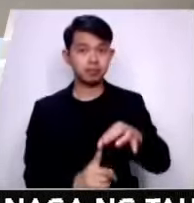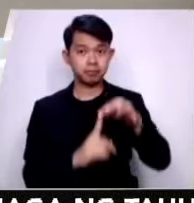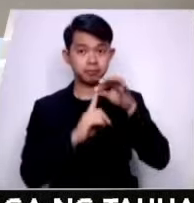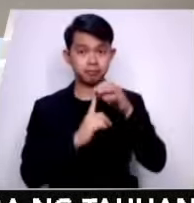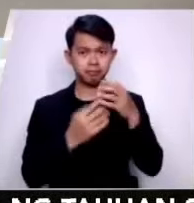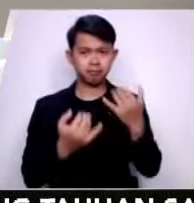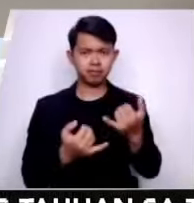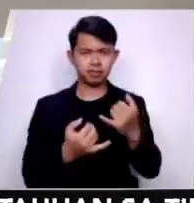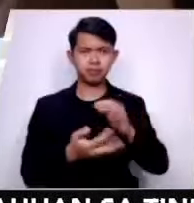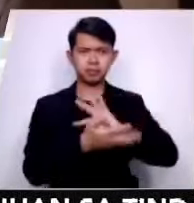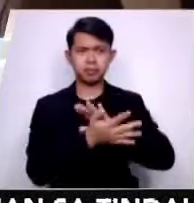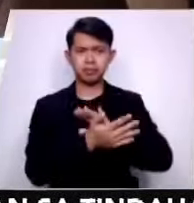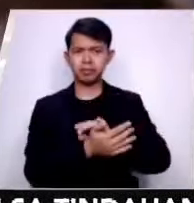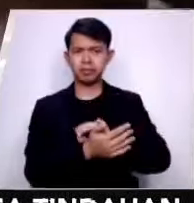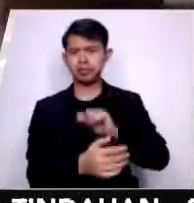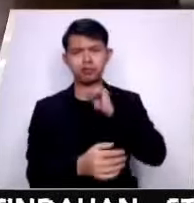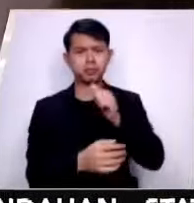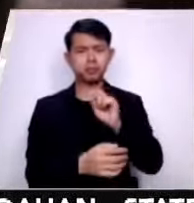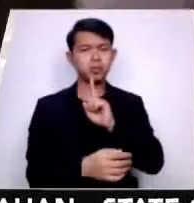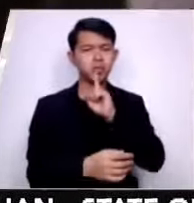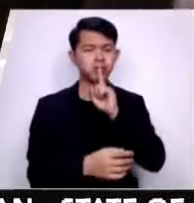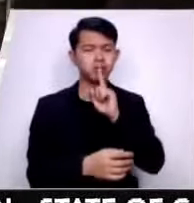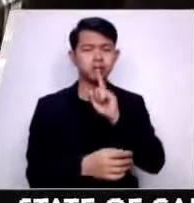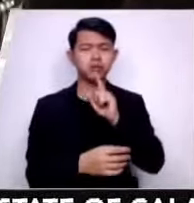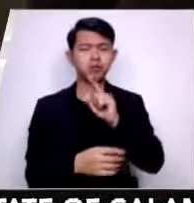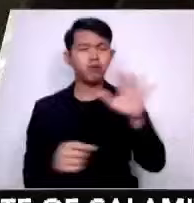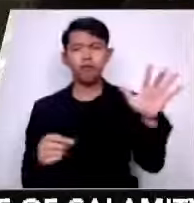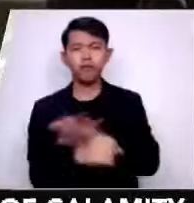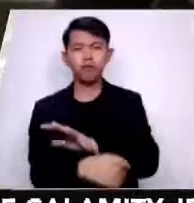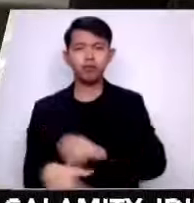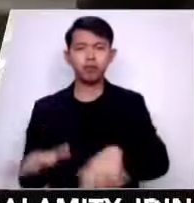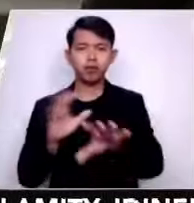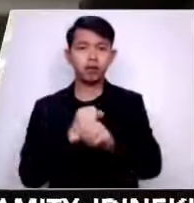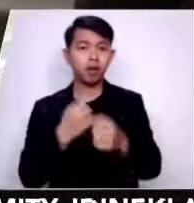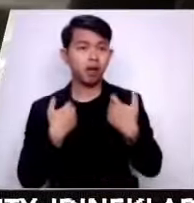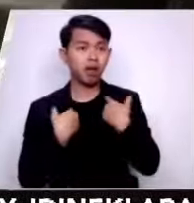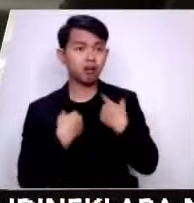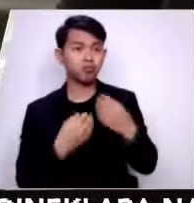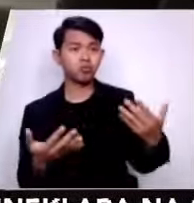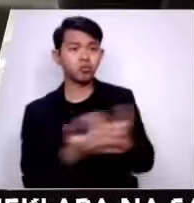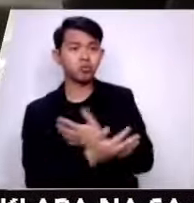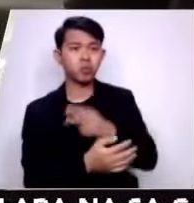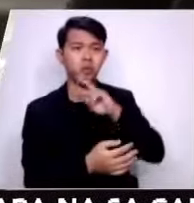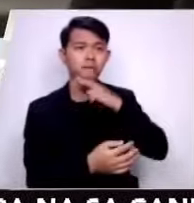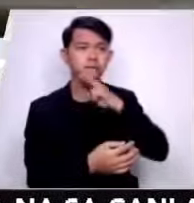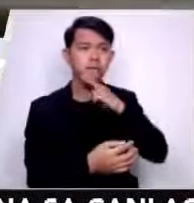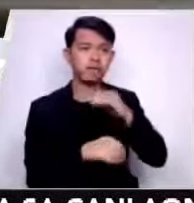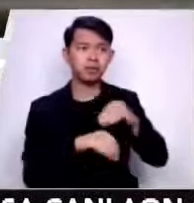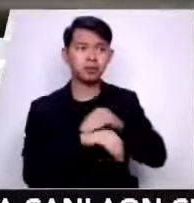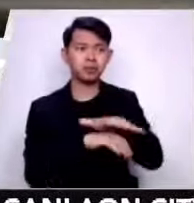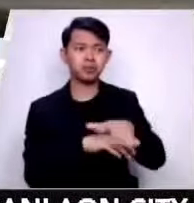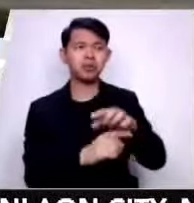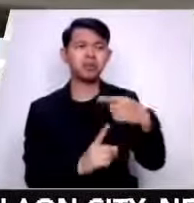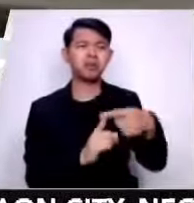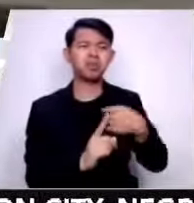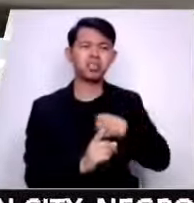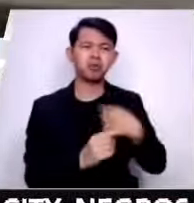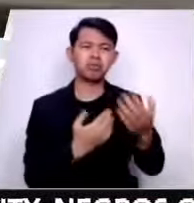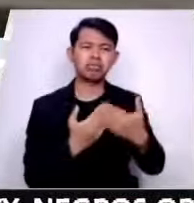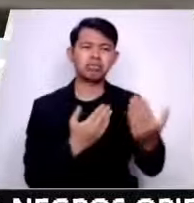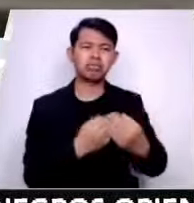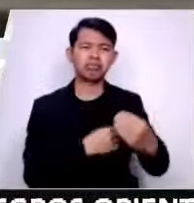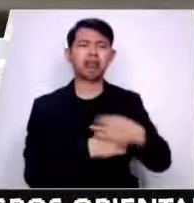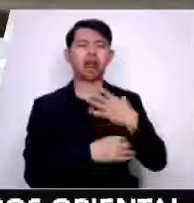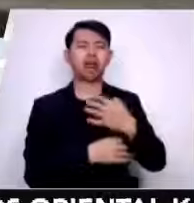ang COVID-19. May kumakalat na naman daw na bagong virus. Saka madali kasi ako makasagap ng ubo. Nakakatakot